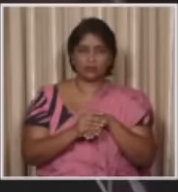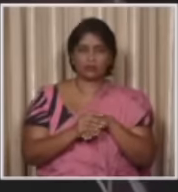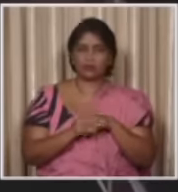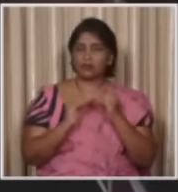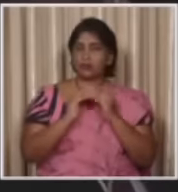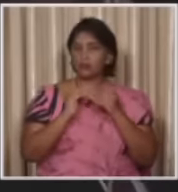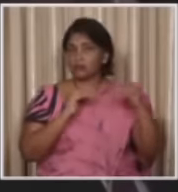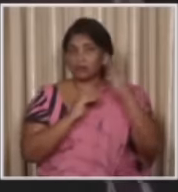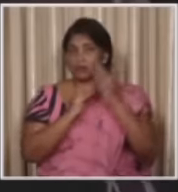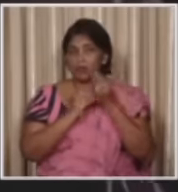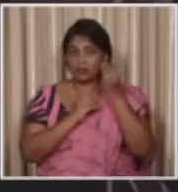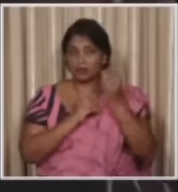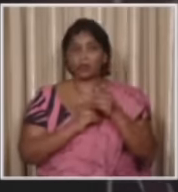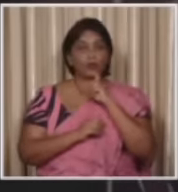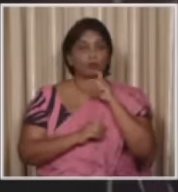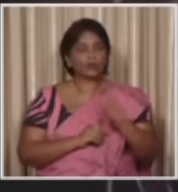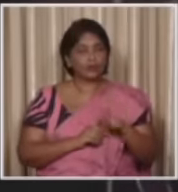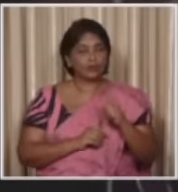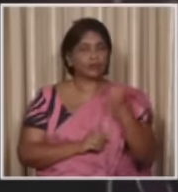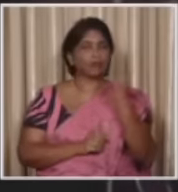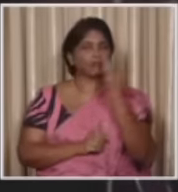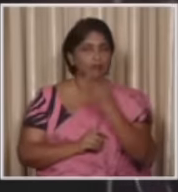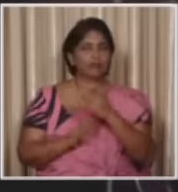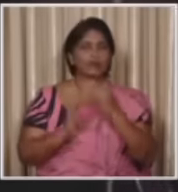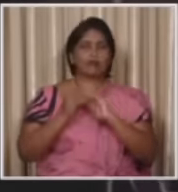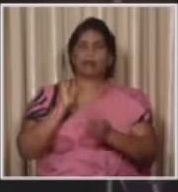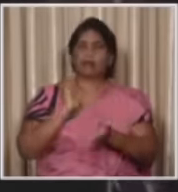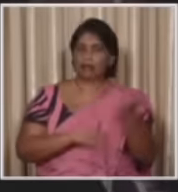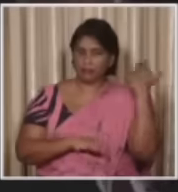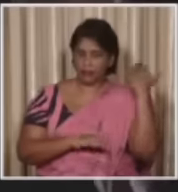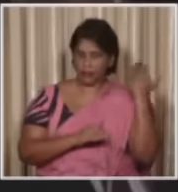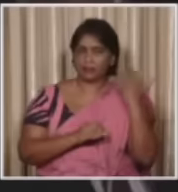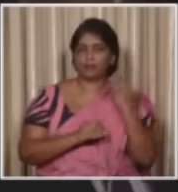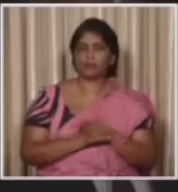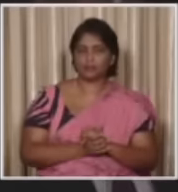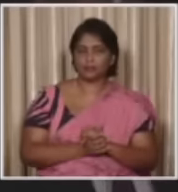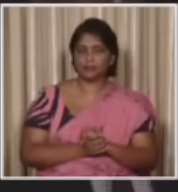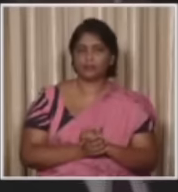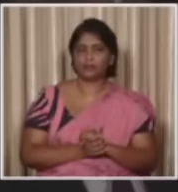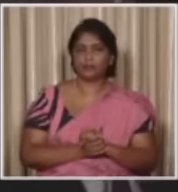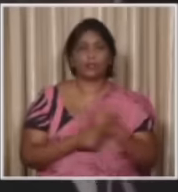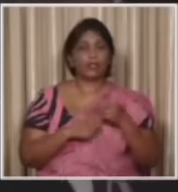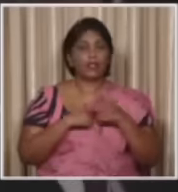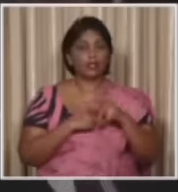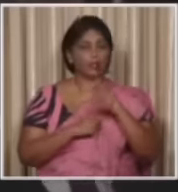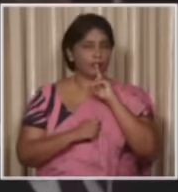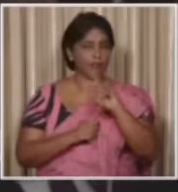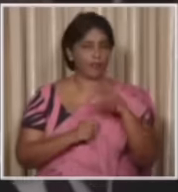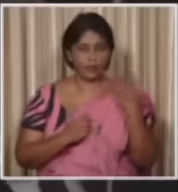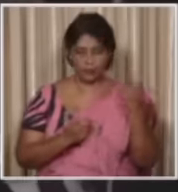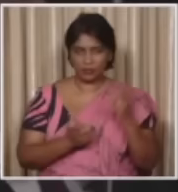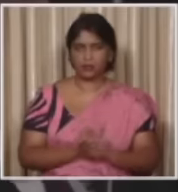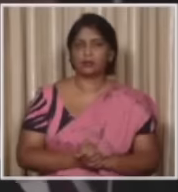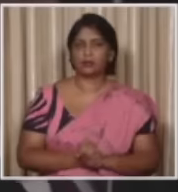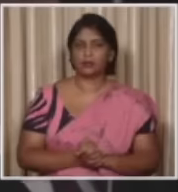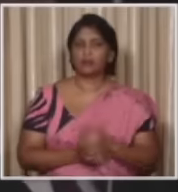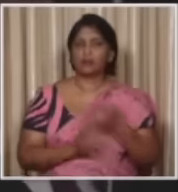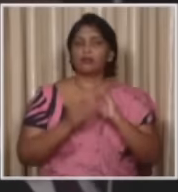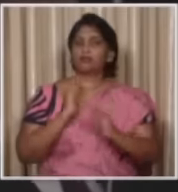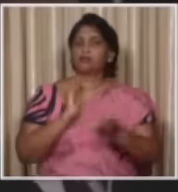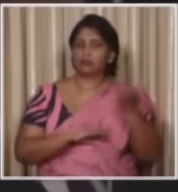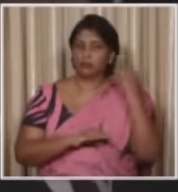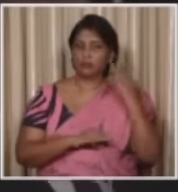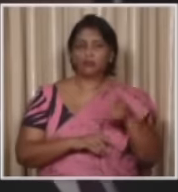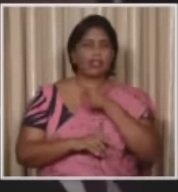ප්‍රොමෝෂන් එක ලැබිය යුතු මහදකන විශේෂකාරරු කීප දෙනෙකුට ගෙදර යන්න ඇරියා. හේතු නොදක්වා. එයාට ගෙදර යන්න